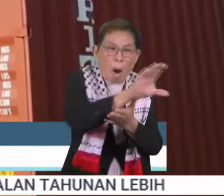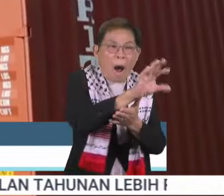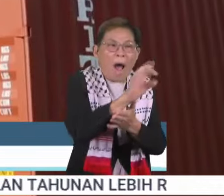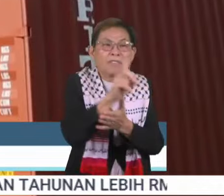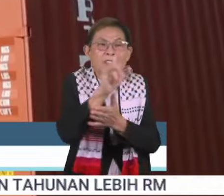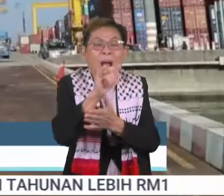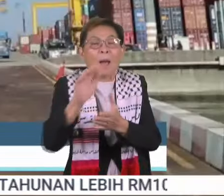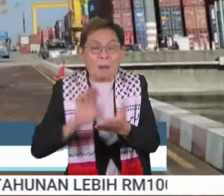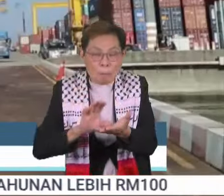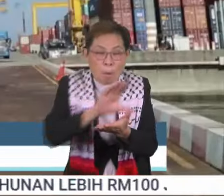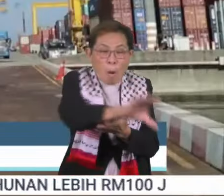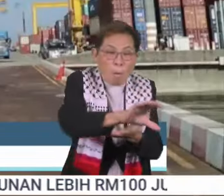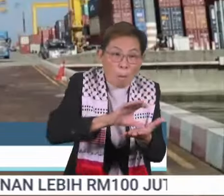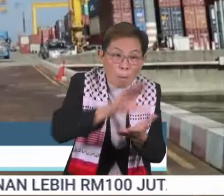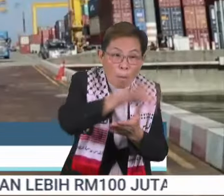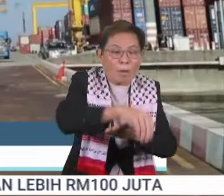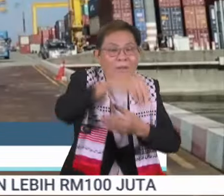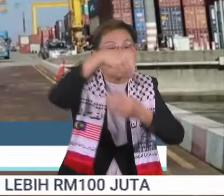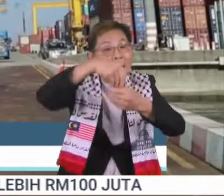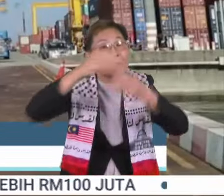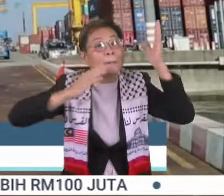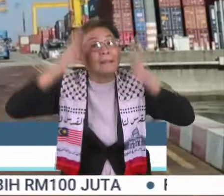asing ke dalam negara.